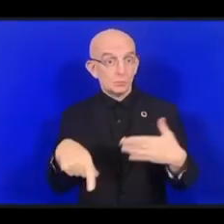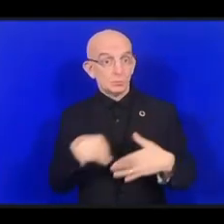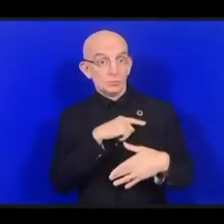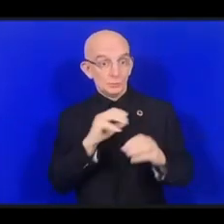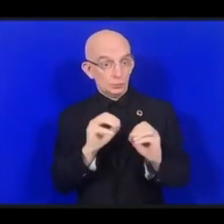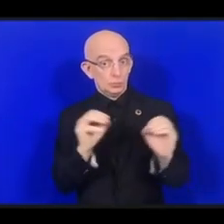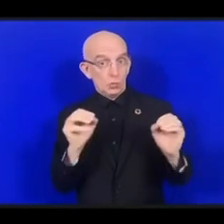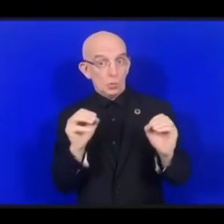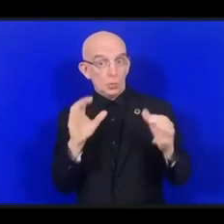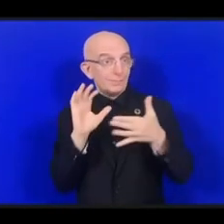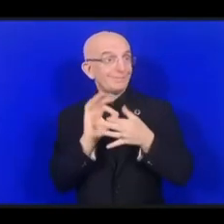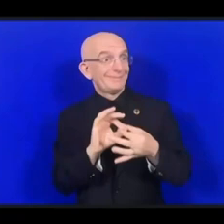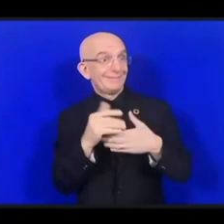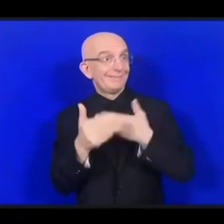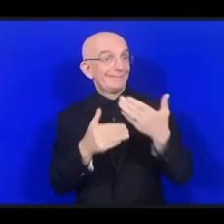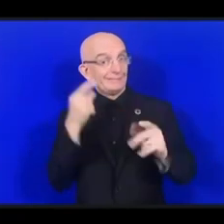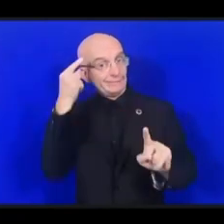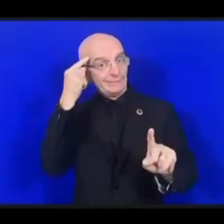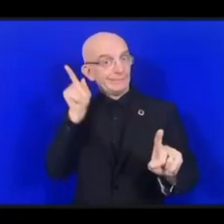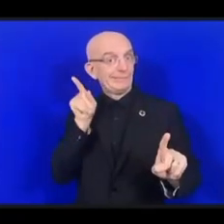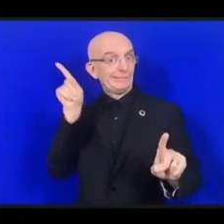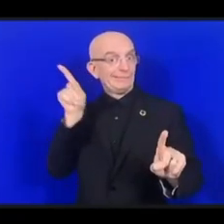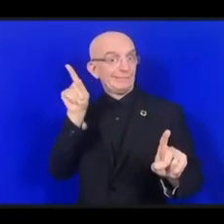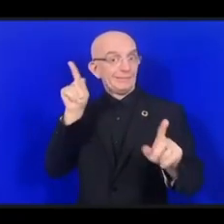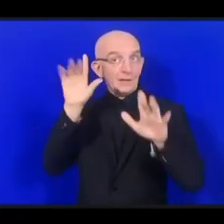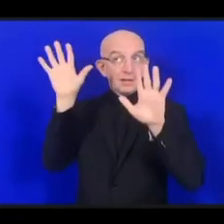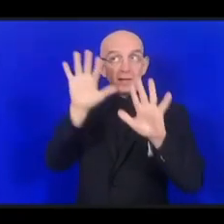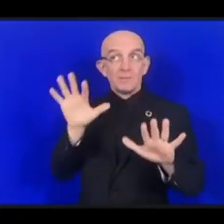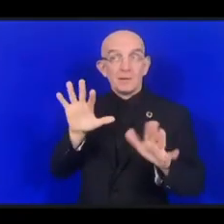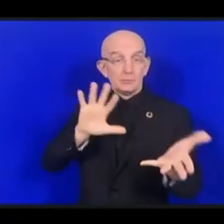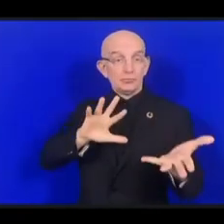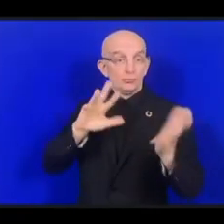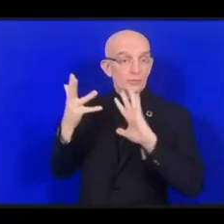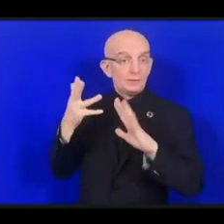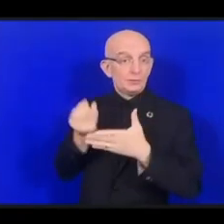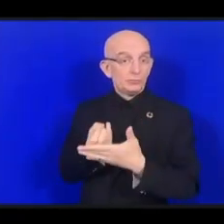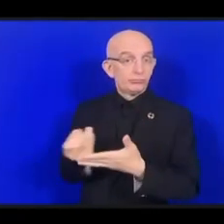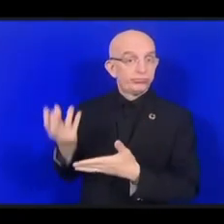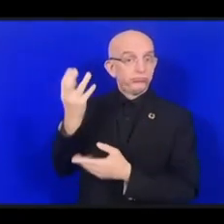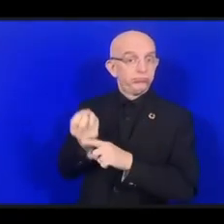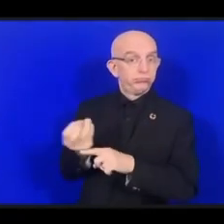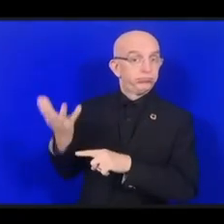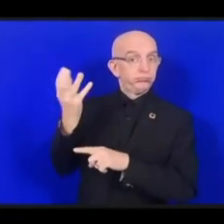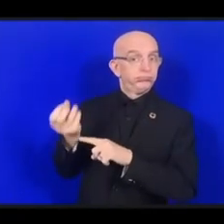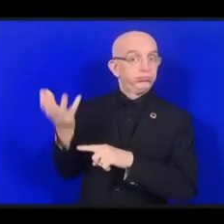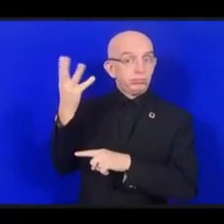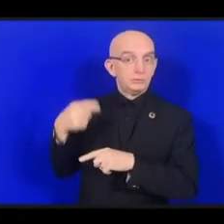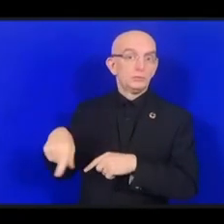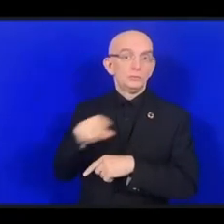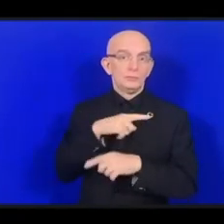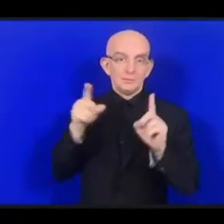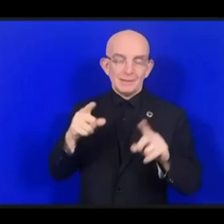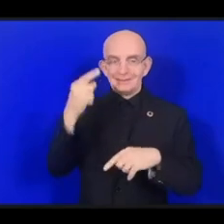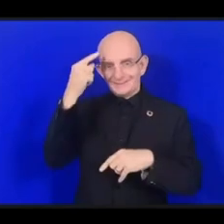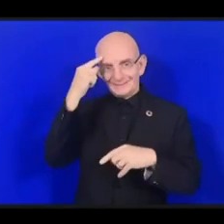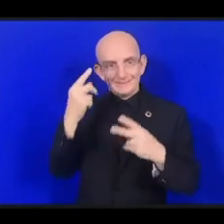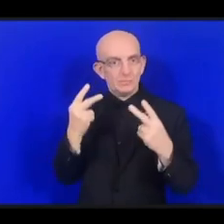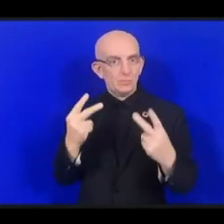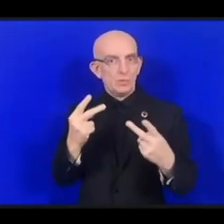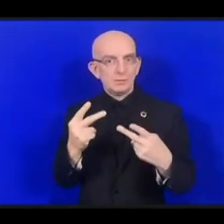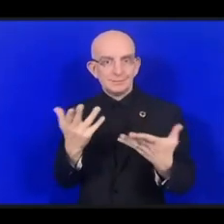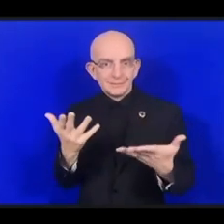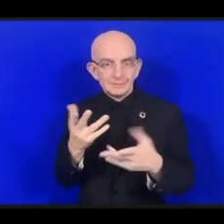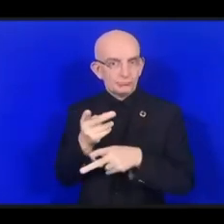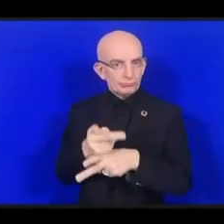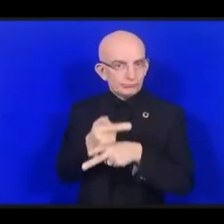communauté vulnérables les enfants et la jeunesse dans le sud global qui perdent leur foyer et qu'ils perdent leur